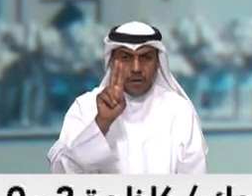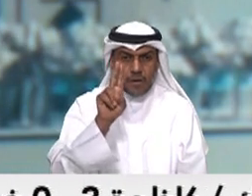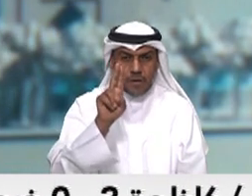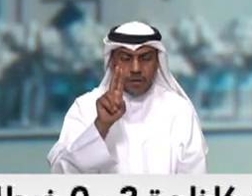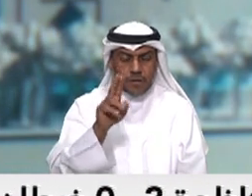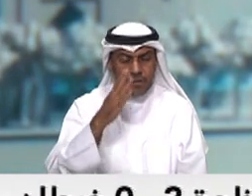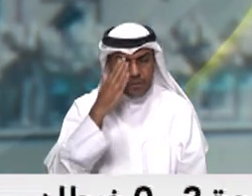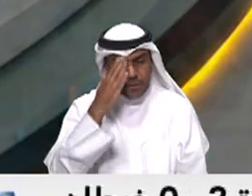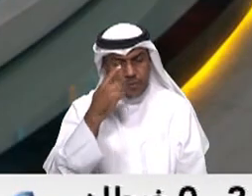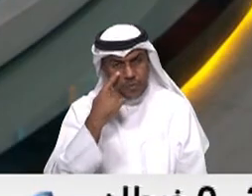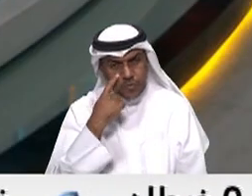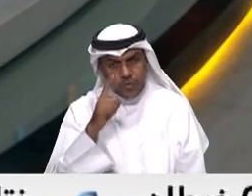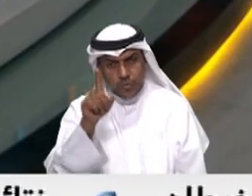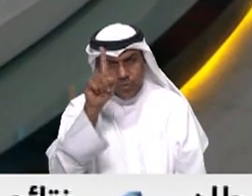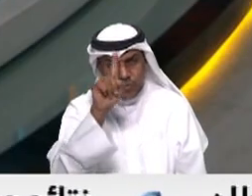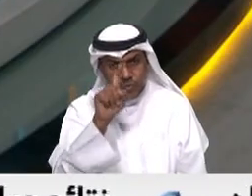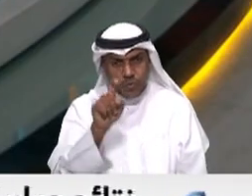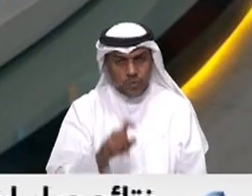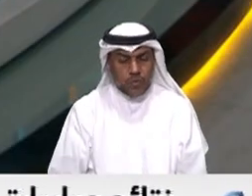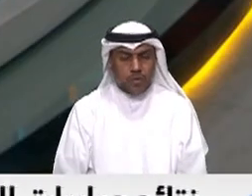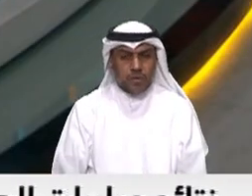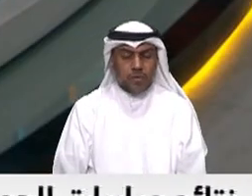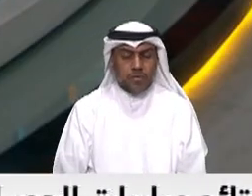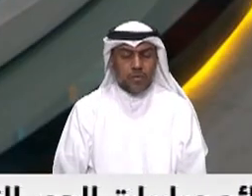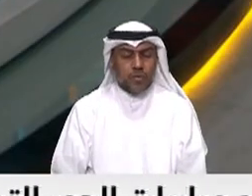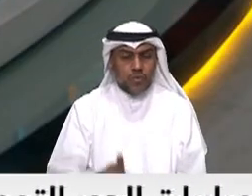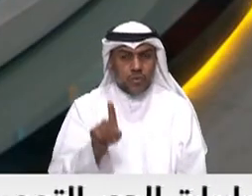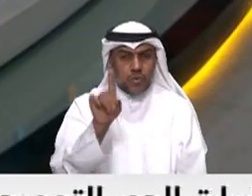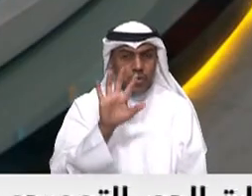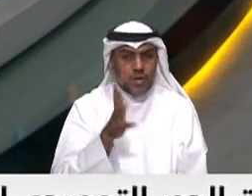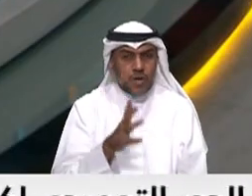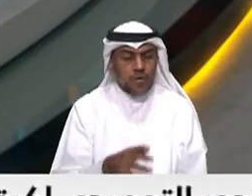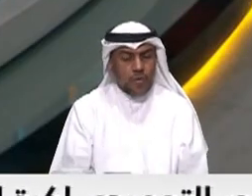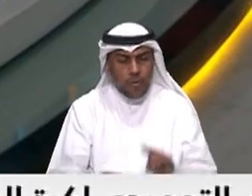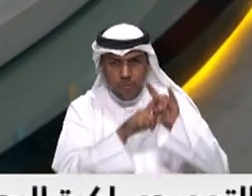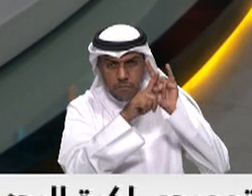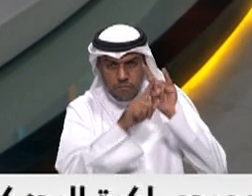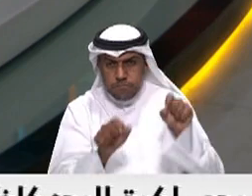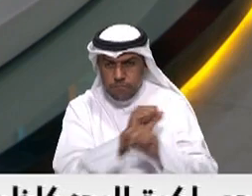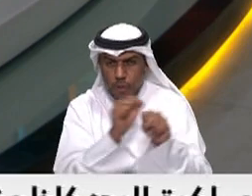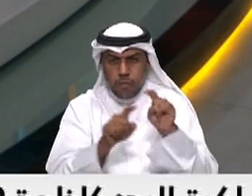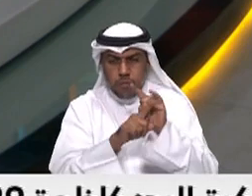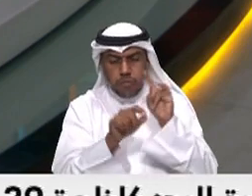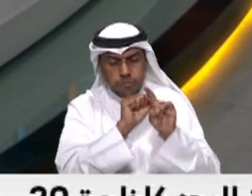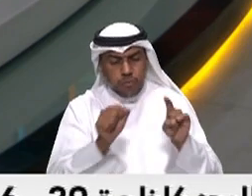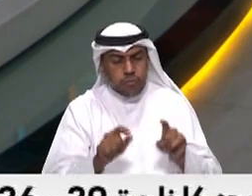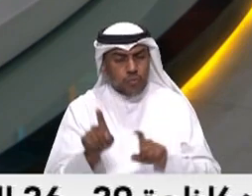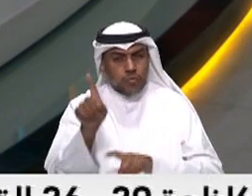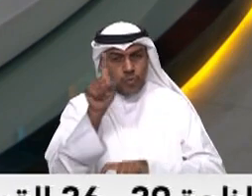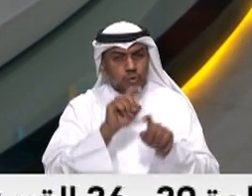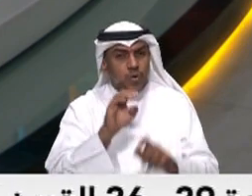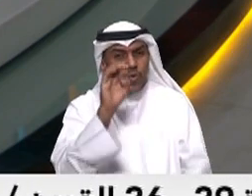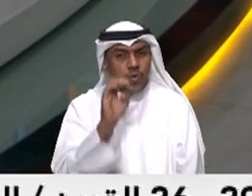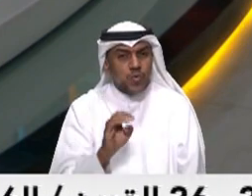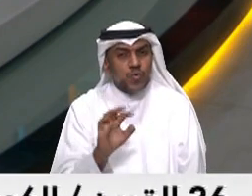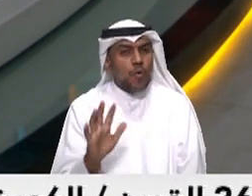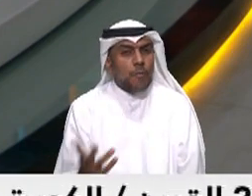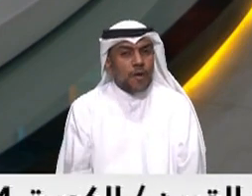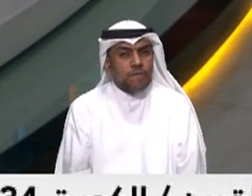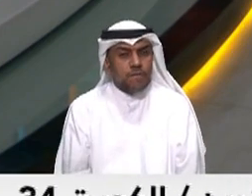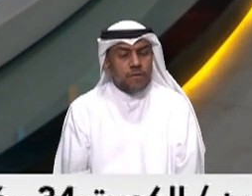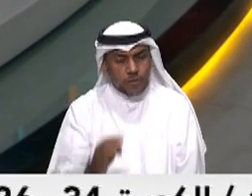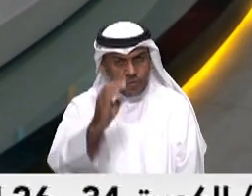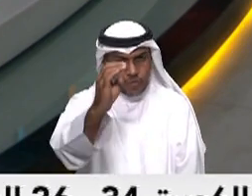التحية نود أن نتحدث معك خاصة عن الغارات المكثفة التي أيضا استهدفت الجنوب والبقاع، كيف ترصدين